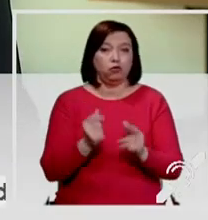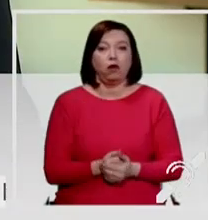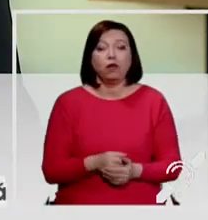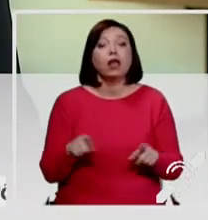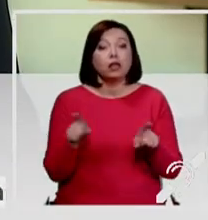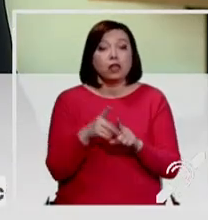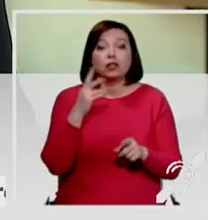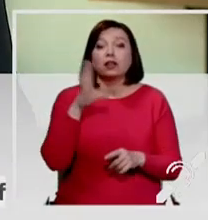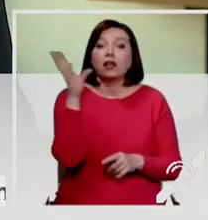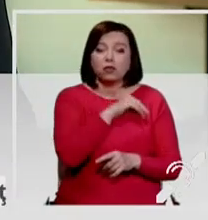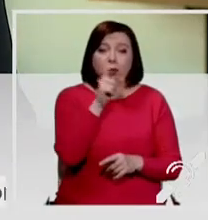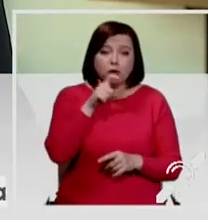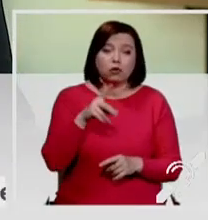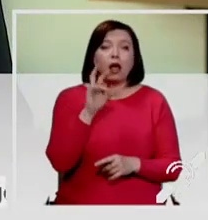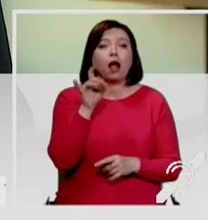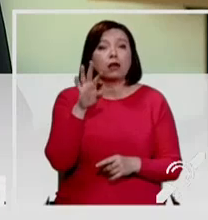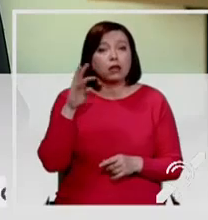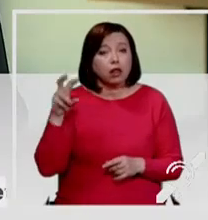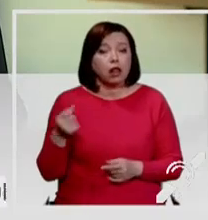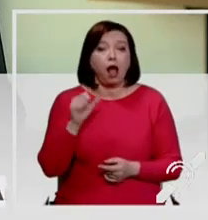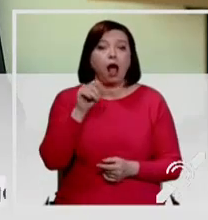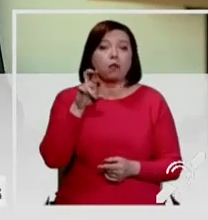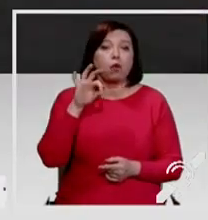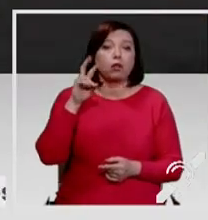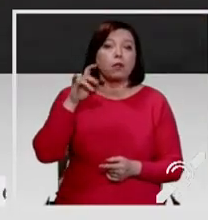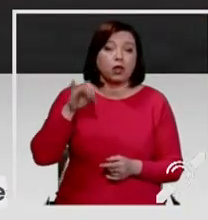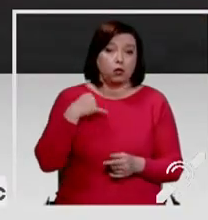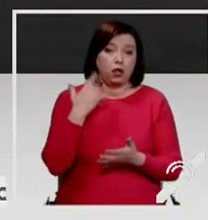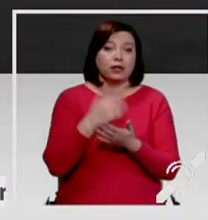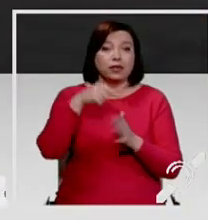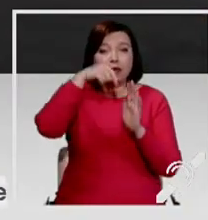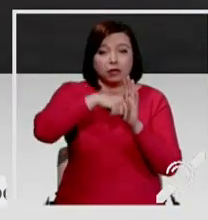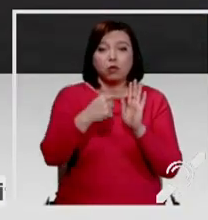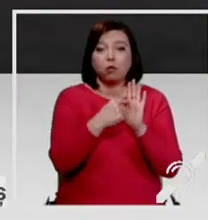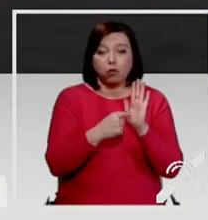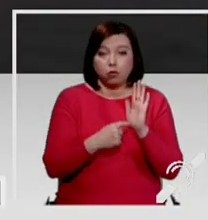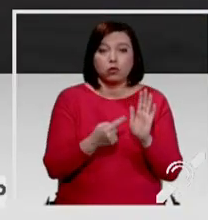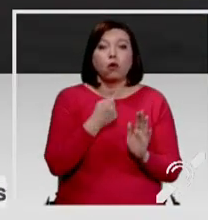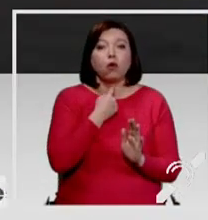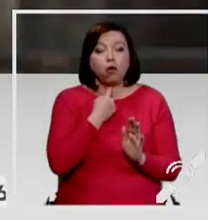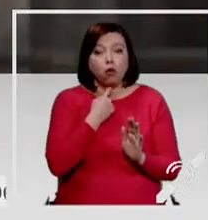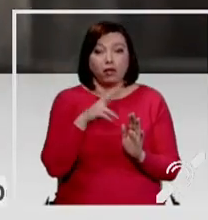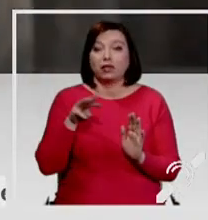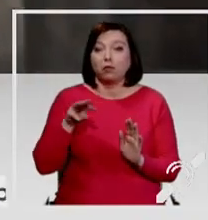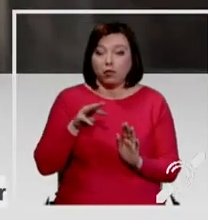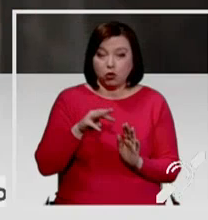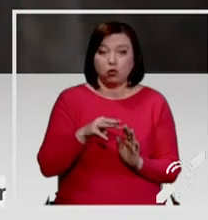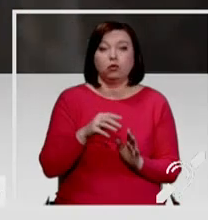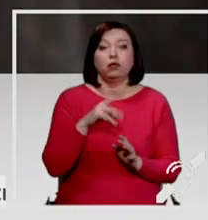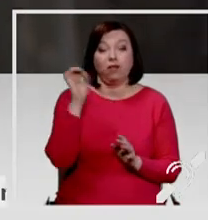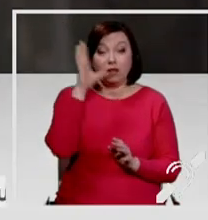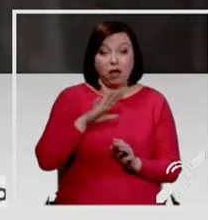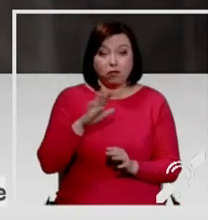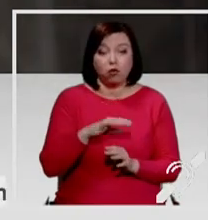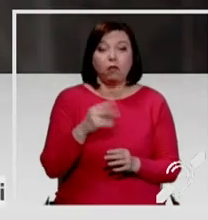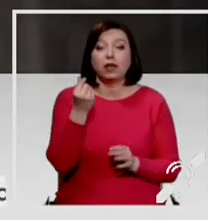pentru toți abonații și cartelă și abonament, avem opțiuni cu voce, cu minute în roaming în Uniunea